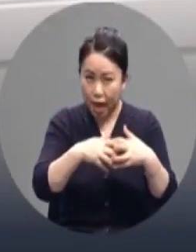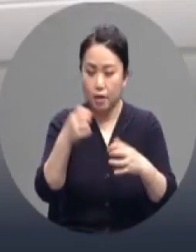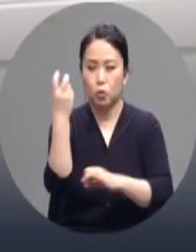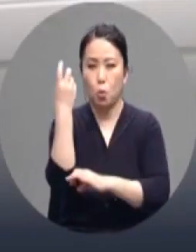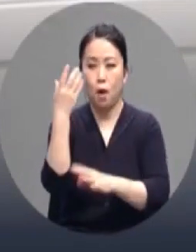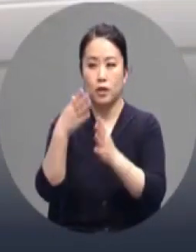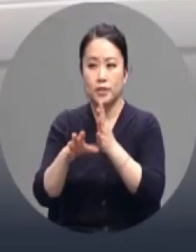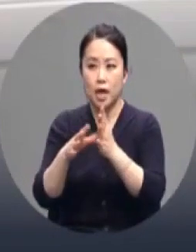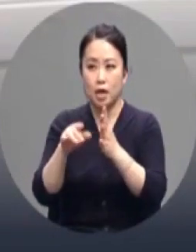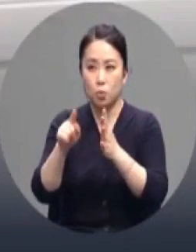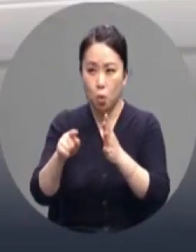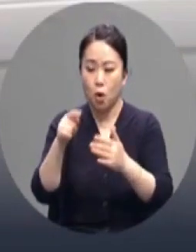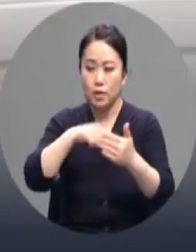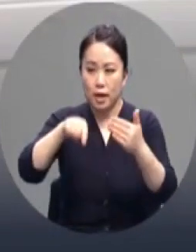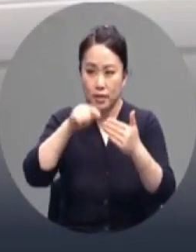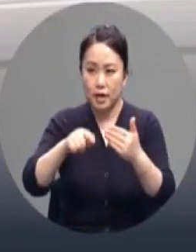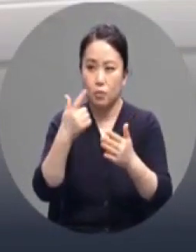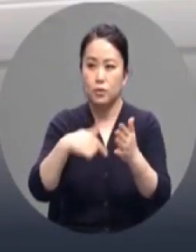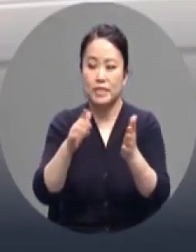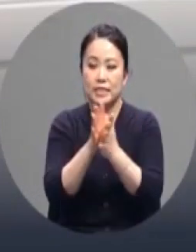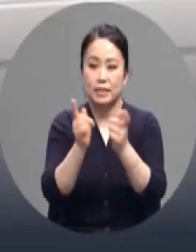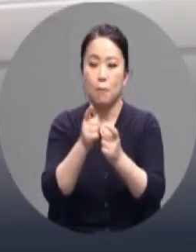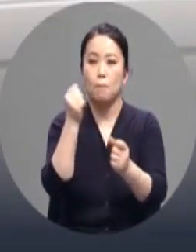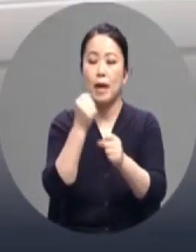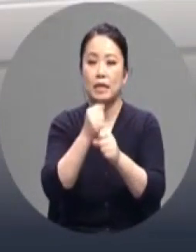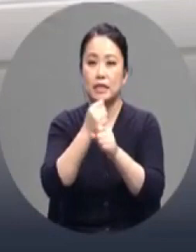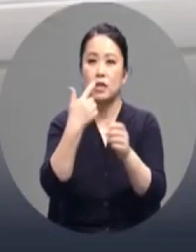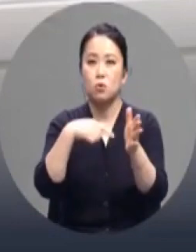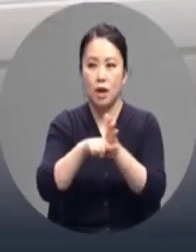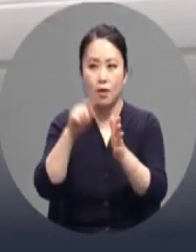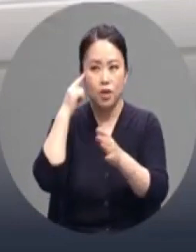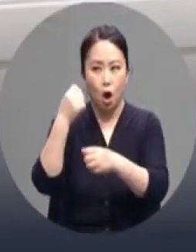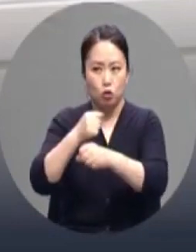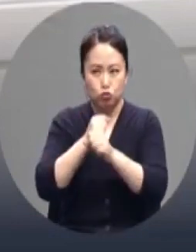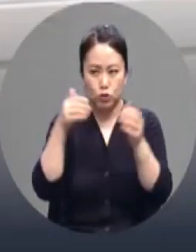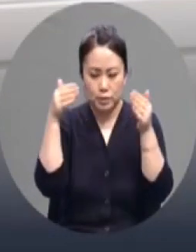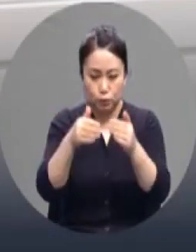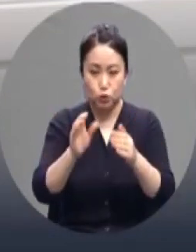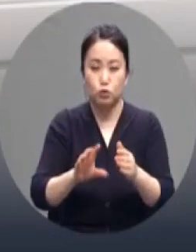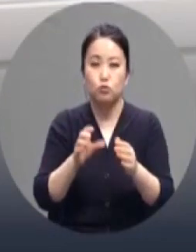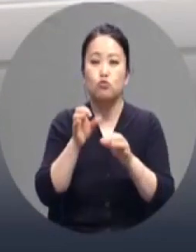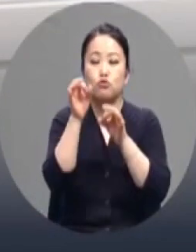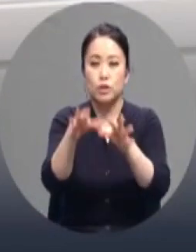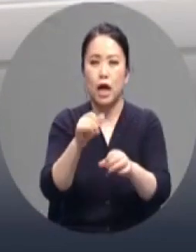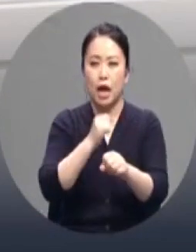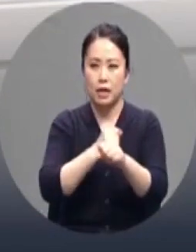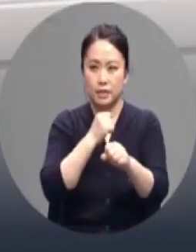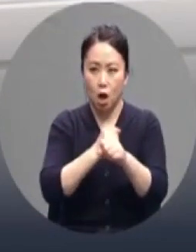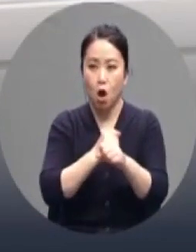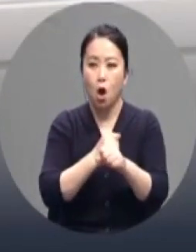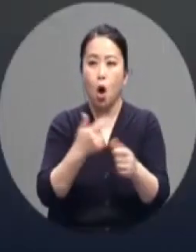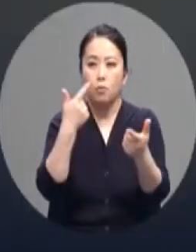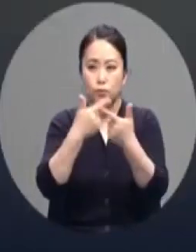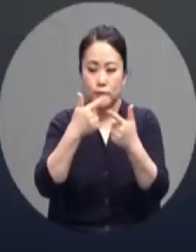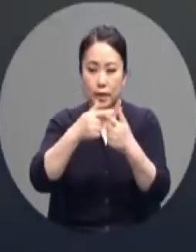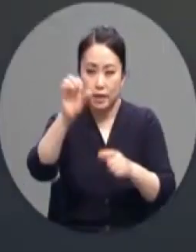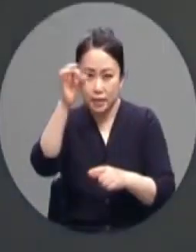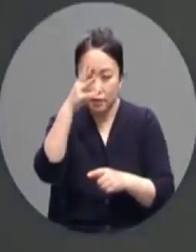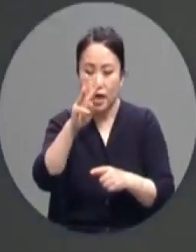첨단 MLCC 특화 거점으로 집중 유성하고 우수한 지역 인력들도 적극 채용해 연구개발을